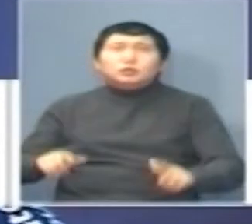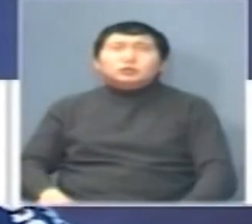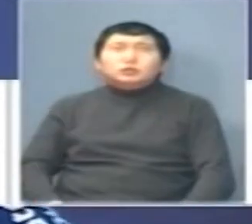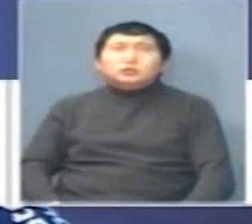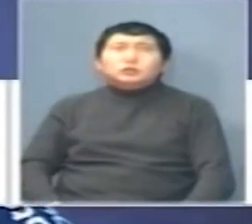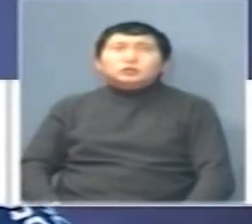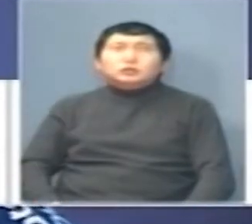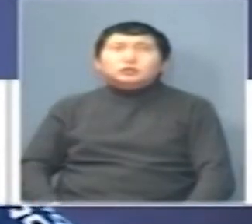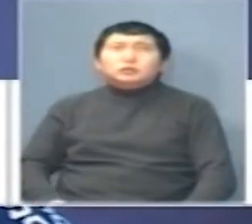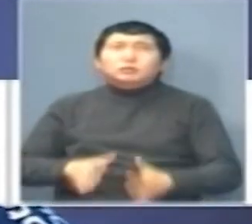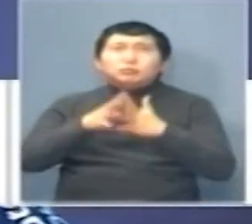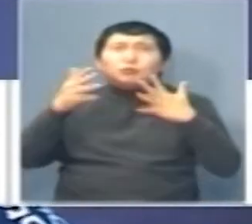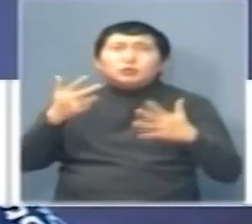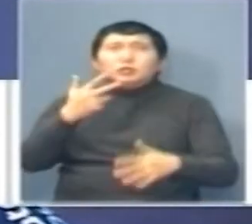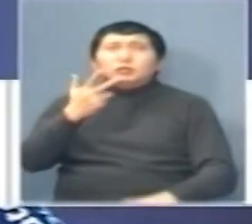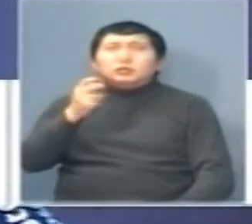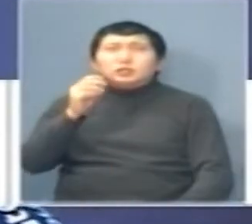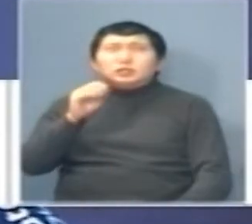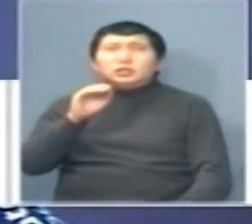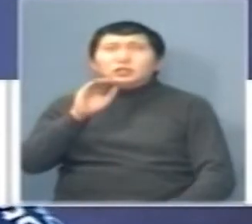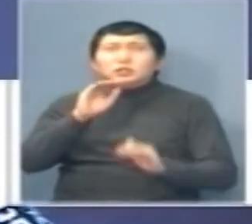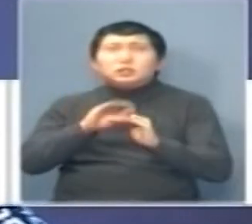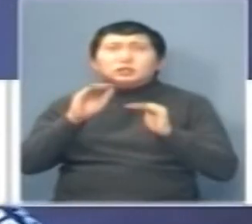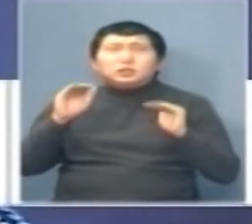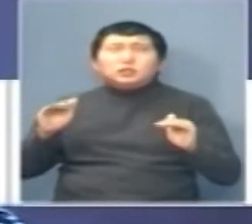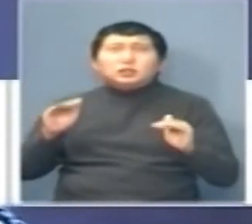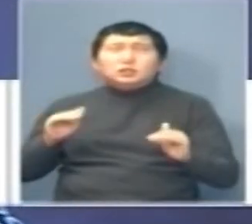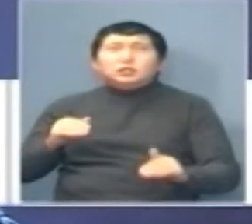астам оқушы, 153 сыныптарда